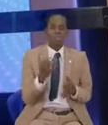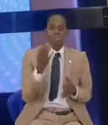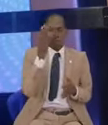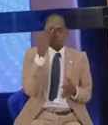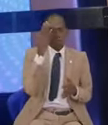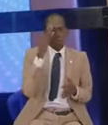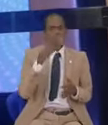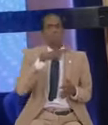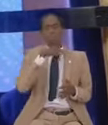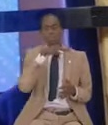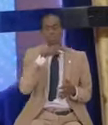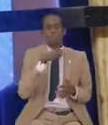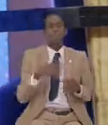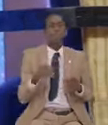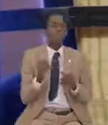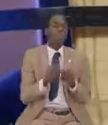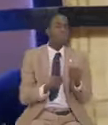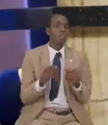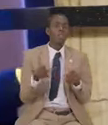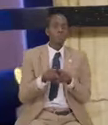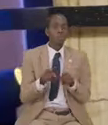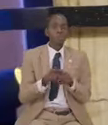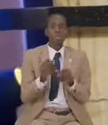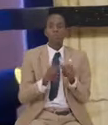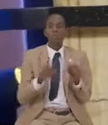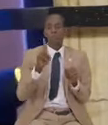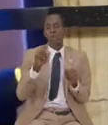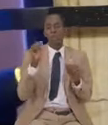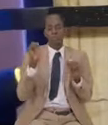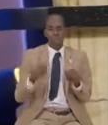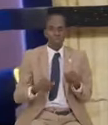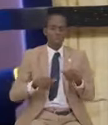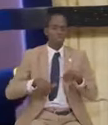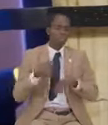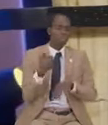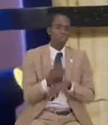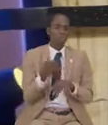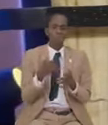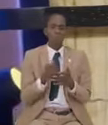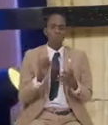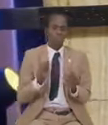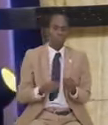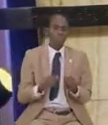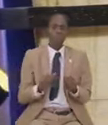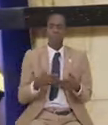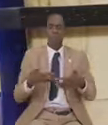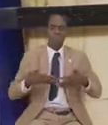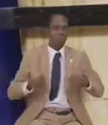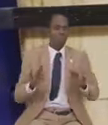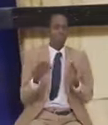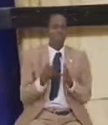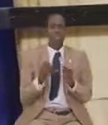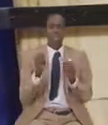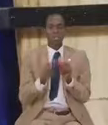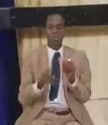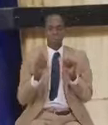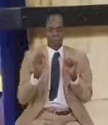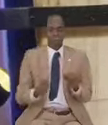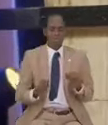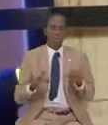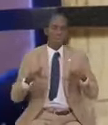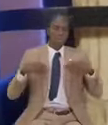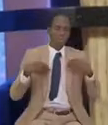tout le monde même tout le monde peut la prouver tout le monde peut le recommander tout le monde peut le faire c'est le choix tout le monde peut